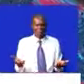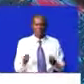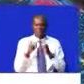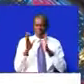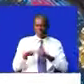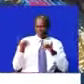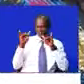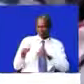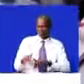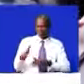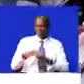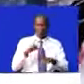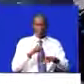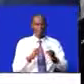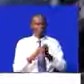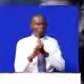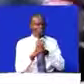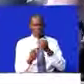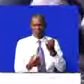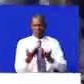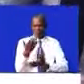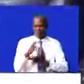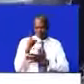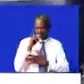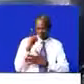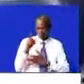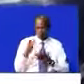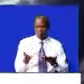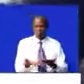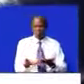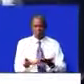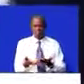Wakikaa pale wakichoma samaki